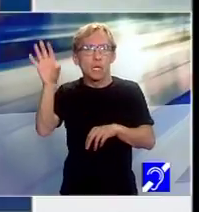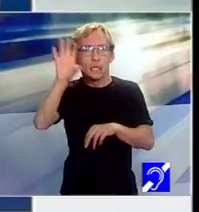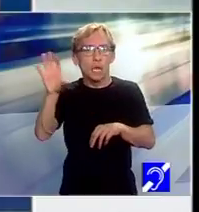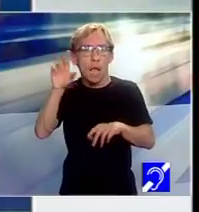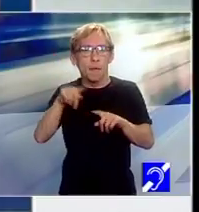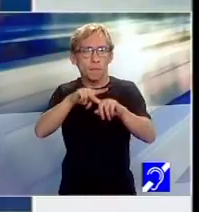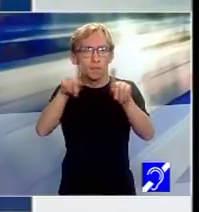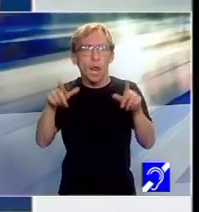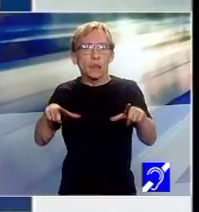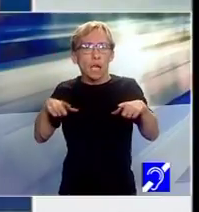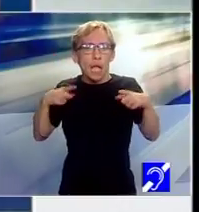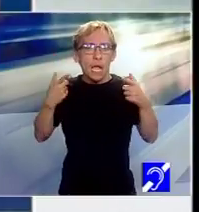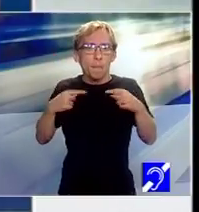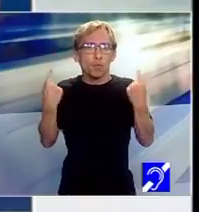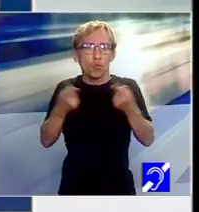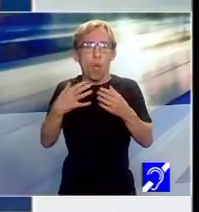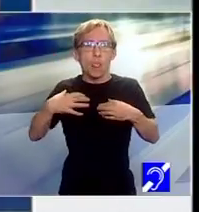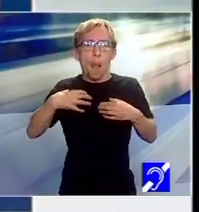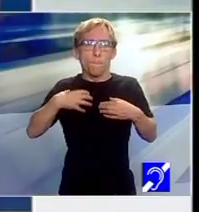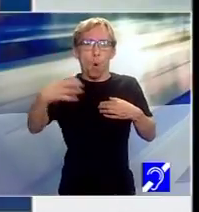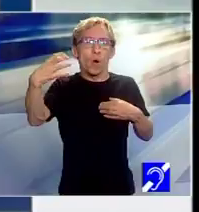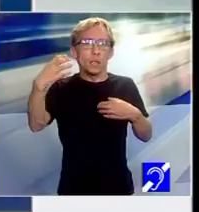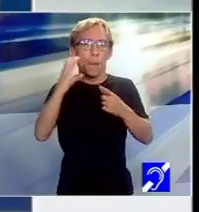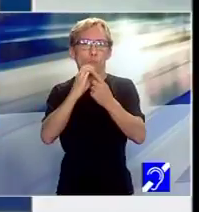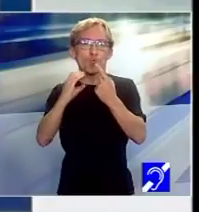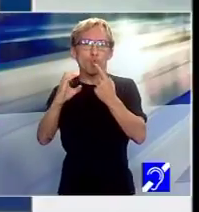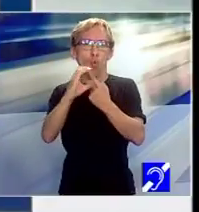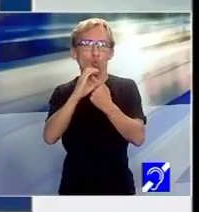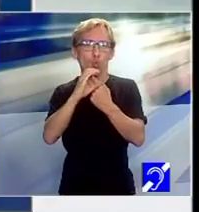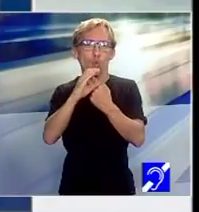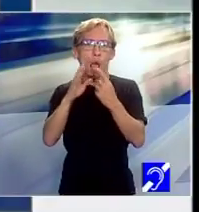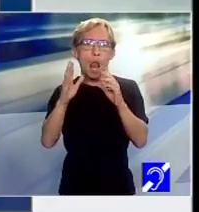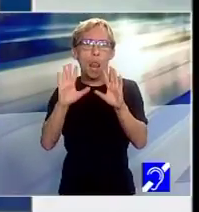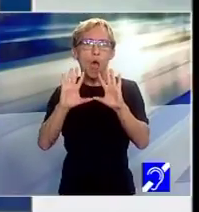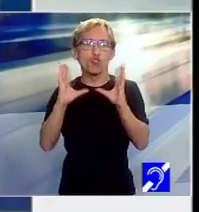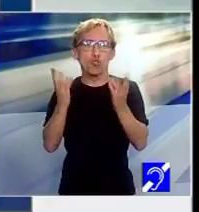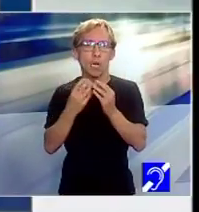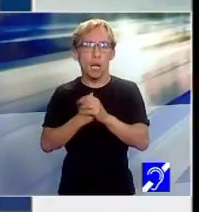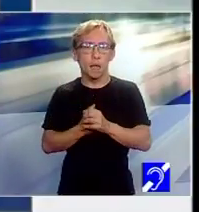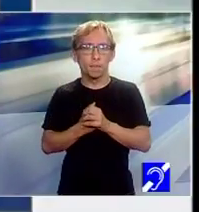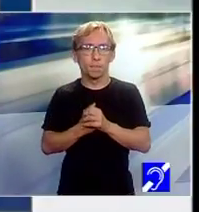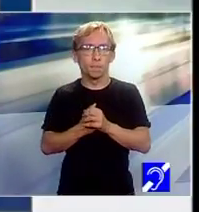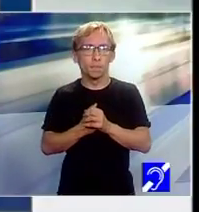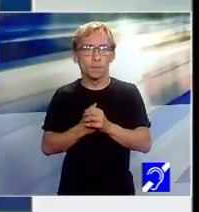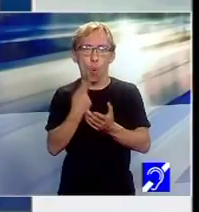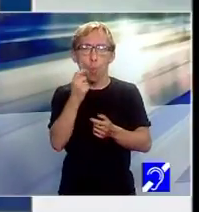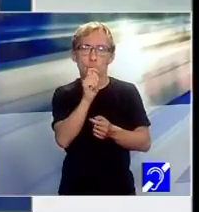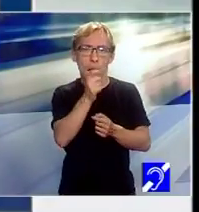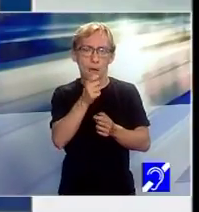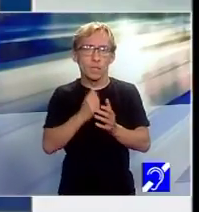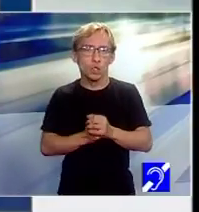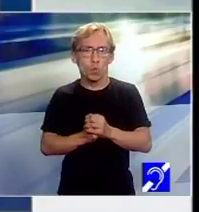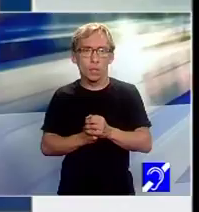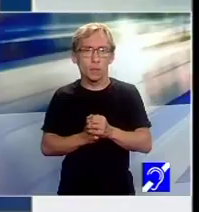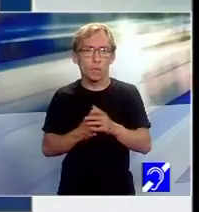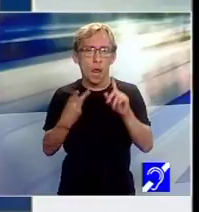toții și ne îmbogățim astfel cultura generală urmărind și participând la un astfel de show de televiziune, un show de televiziune, așa cum vă spuneam, aflat